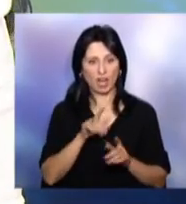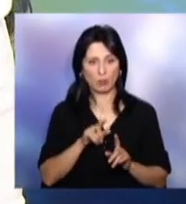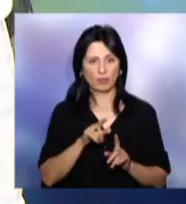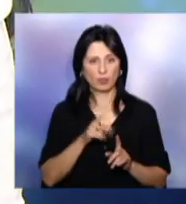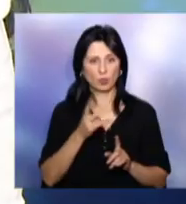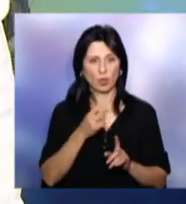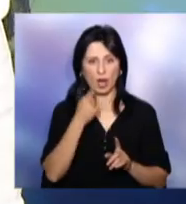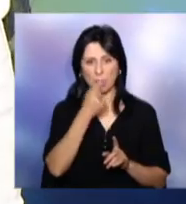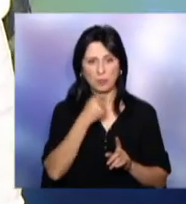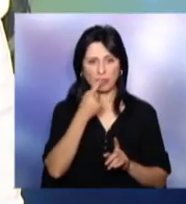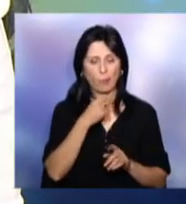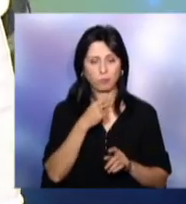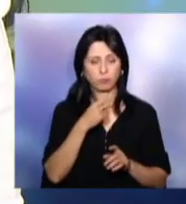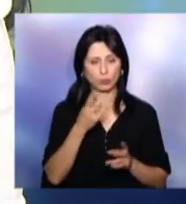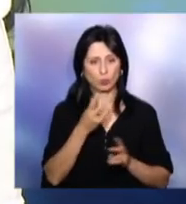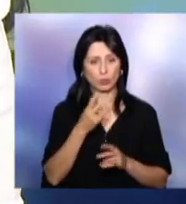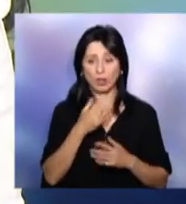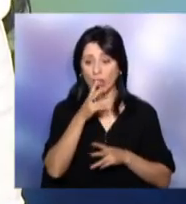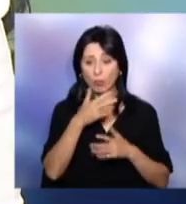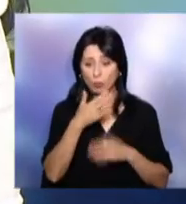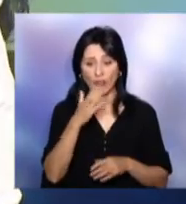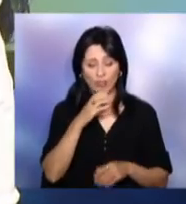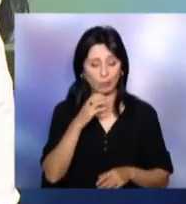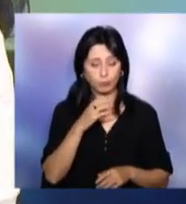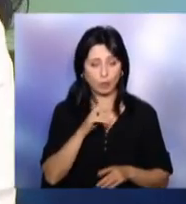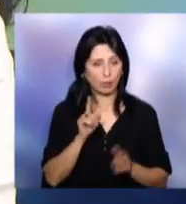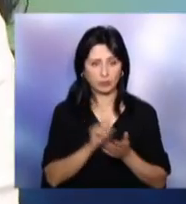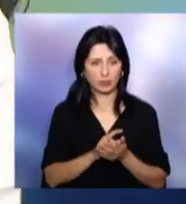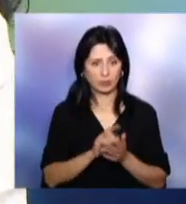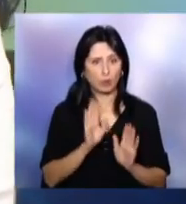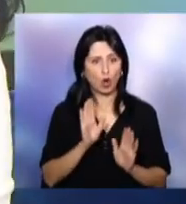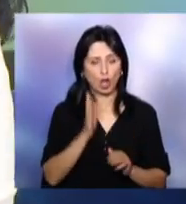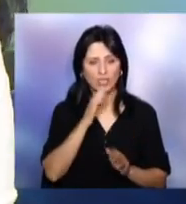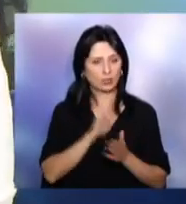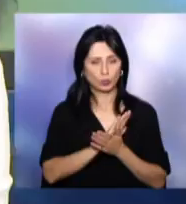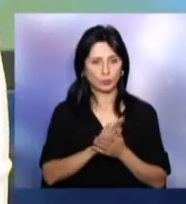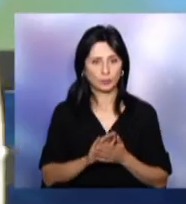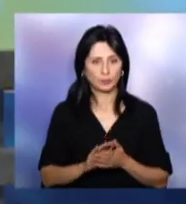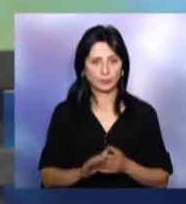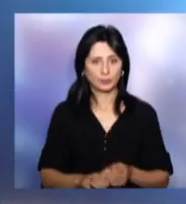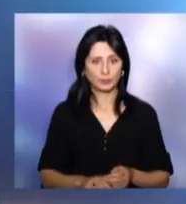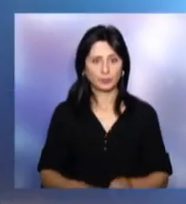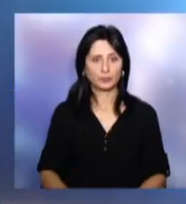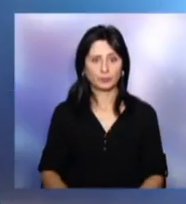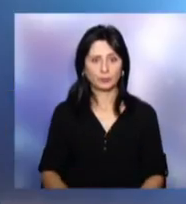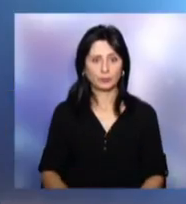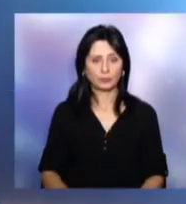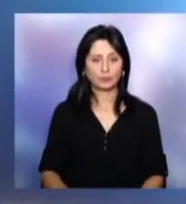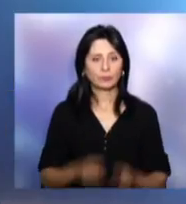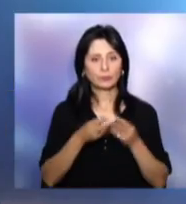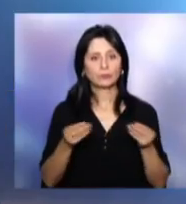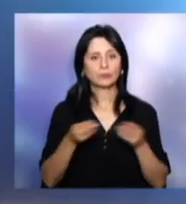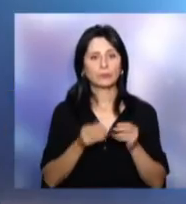უნდა მოხდეს პირისღრუს გამოვლება, რომ ეს მჟავა იქნება. მხოლოდ წყლით. და მანანა,